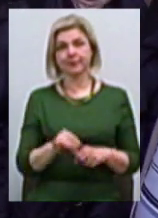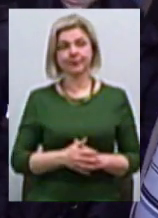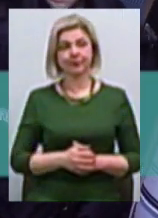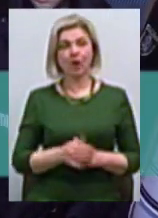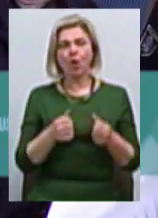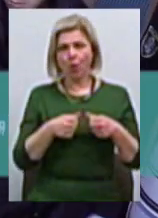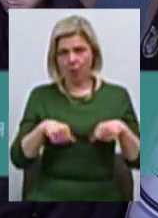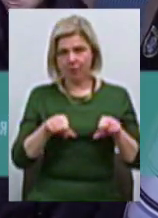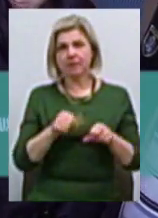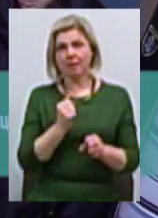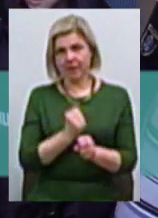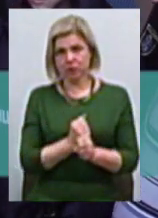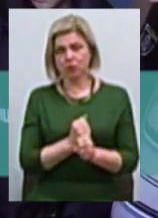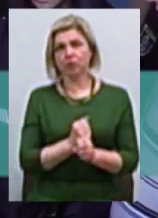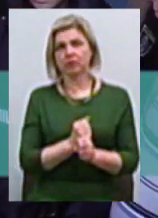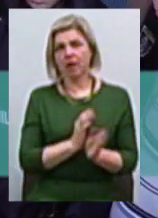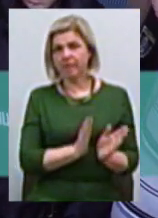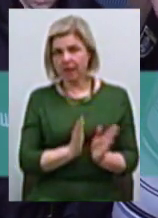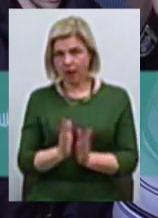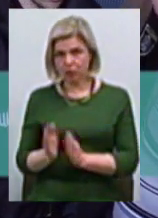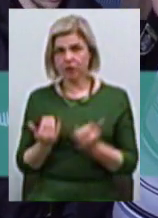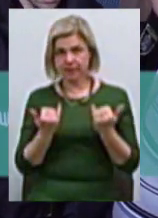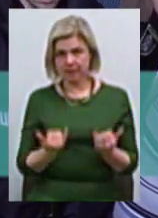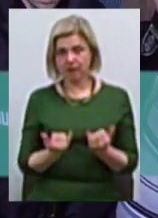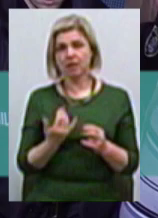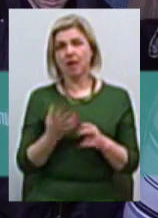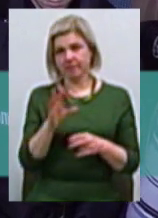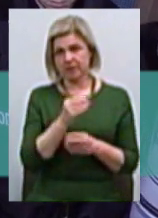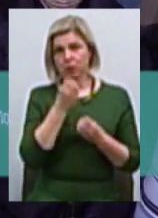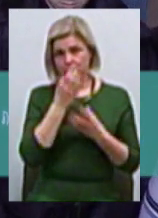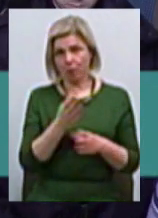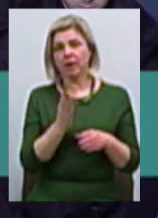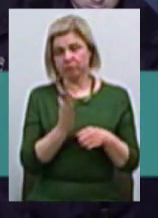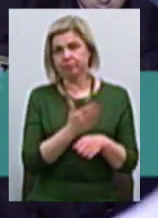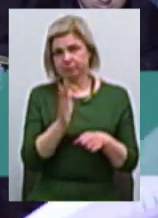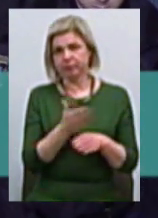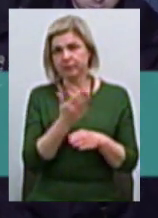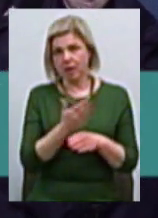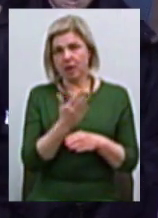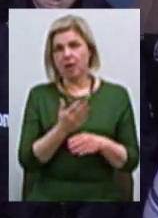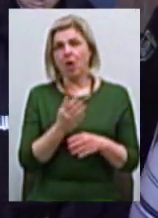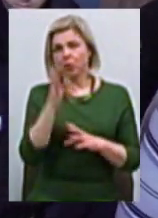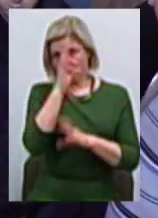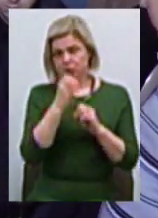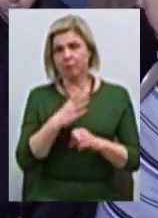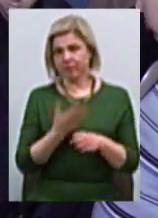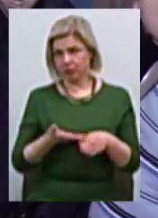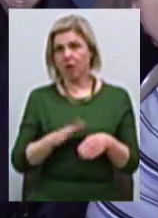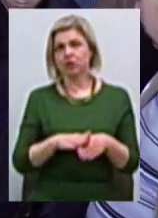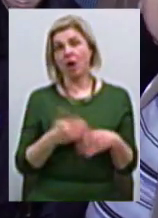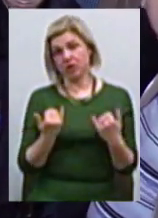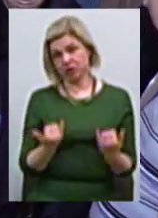працює відлагоджено зараз. Це йде добре, пішло. Було вночі, було тяжко. А